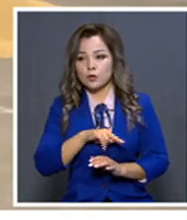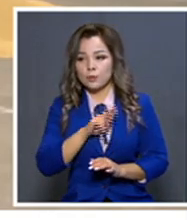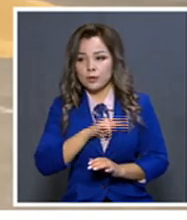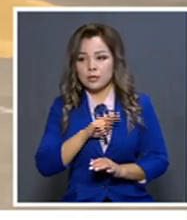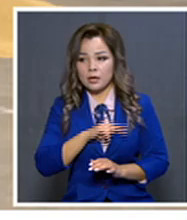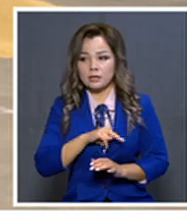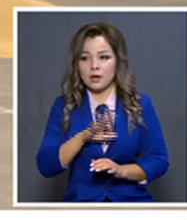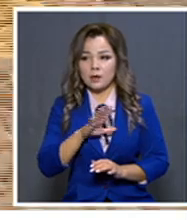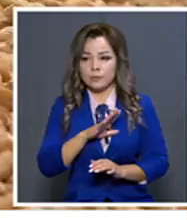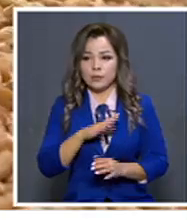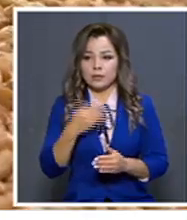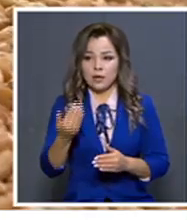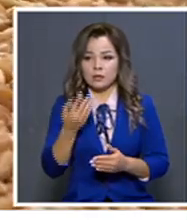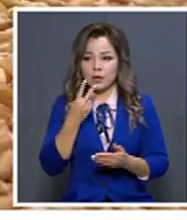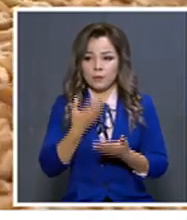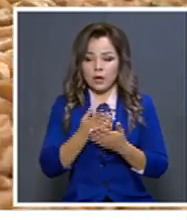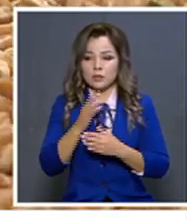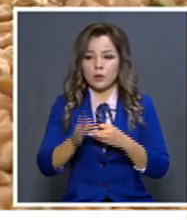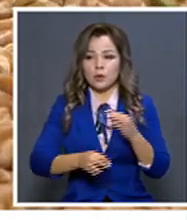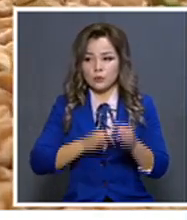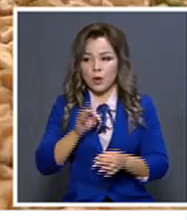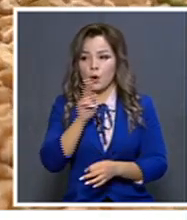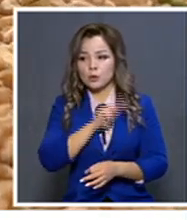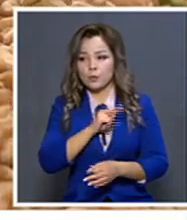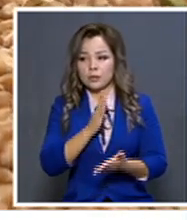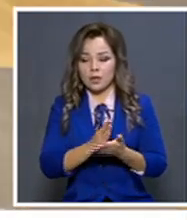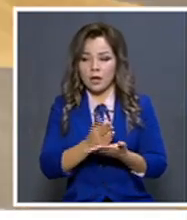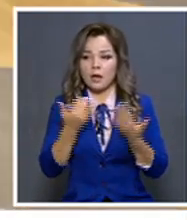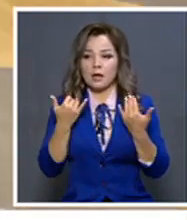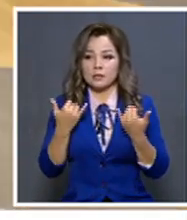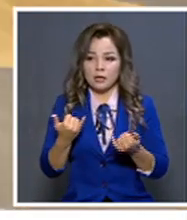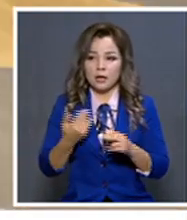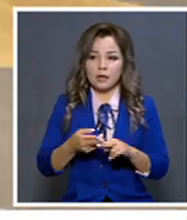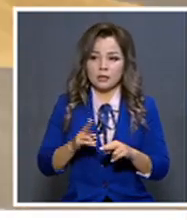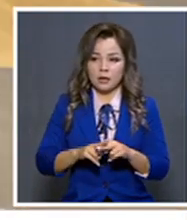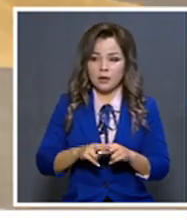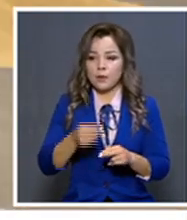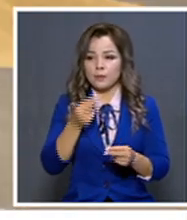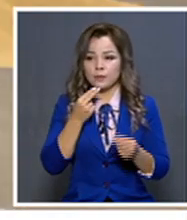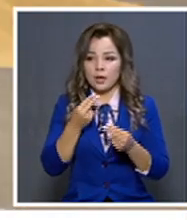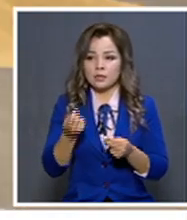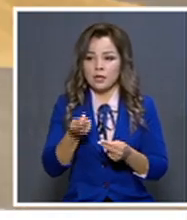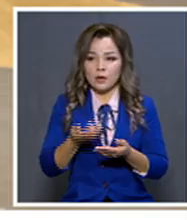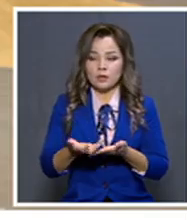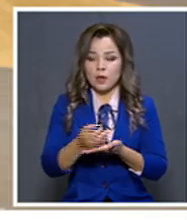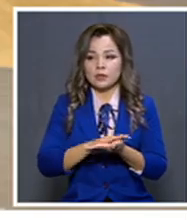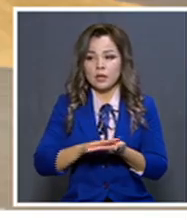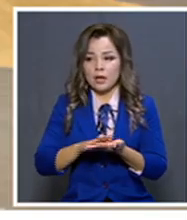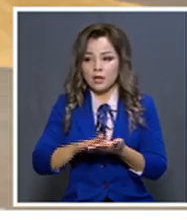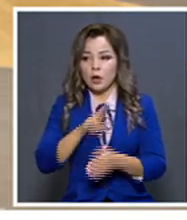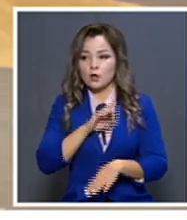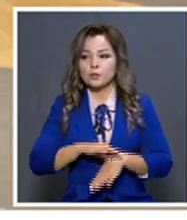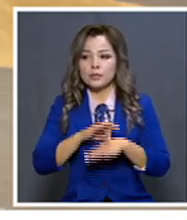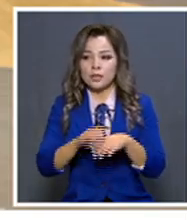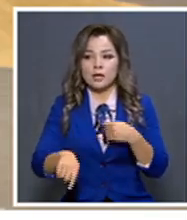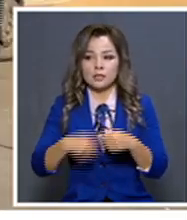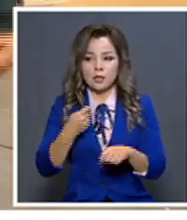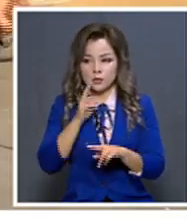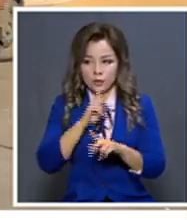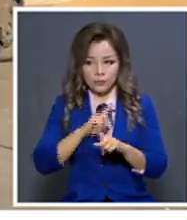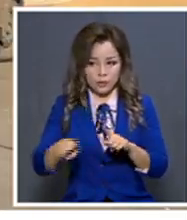Жұмыс екі сменімен жүріп атыр күні түні. Бейіл астық ұғады емес, оны тазалап құрғату шығынға